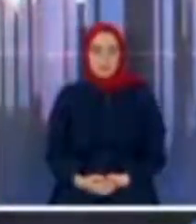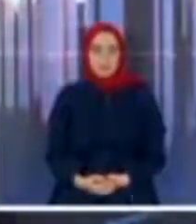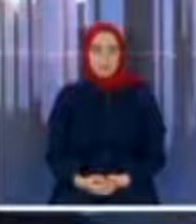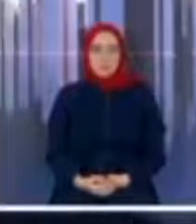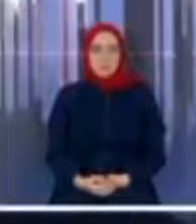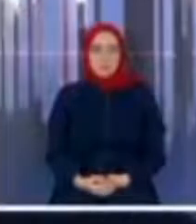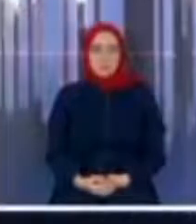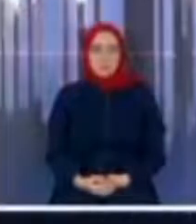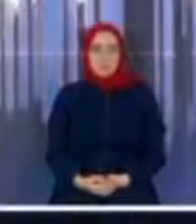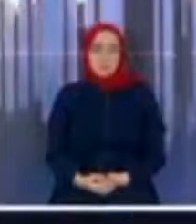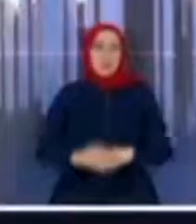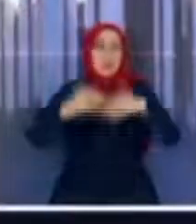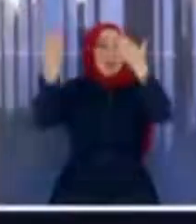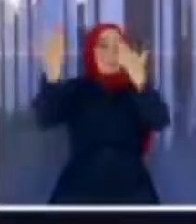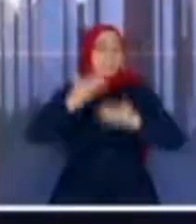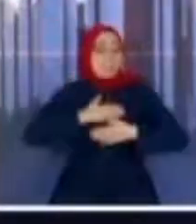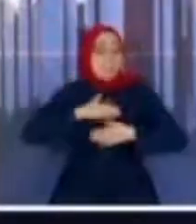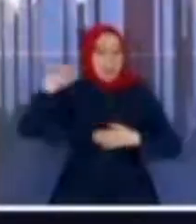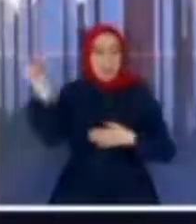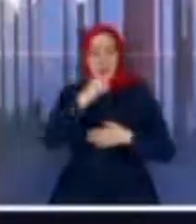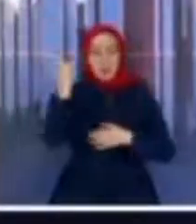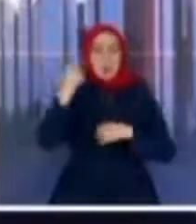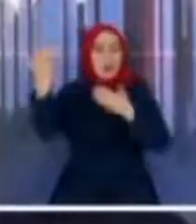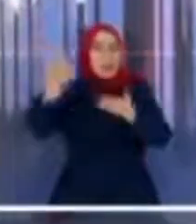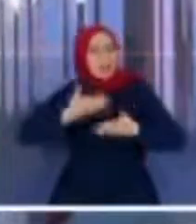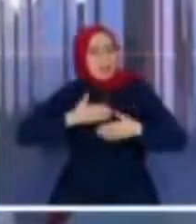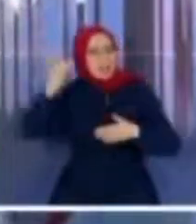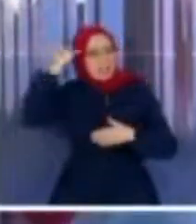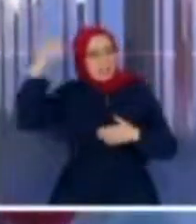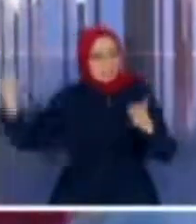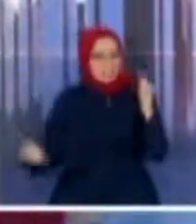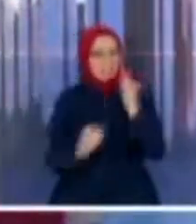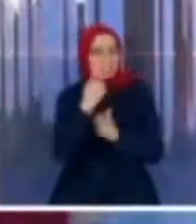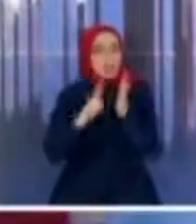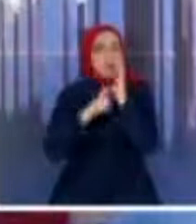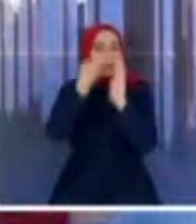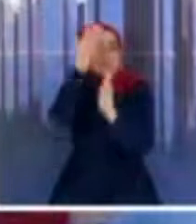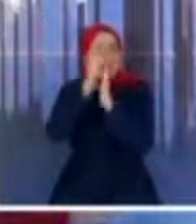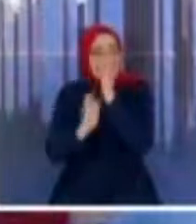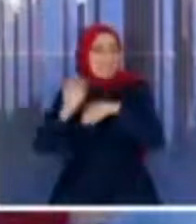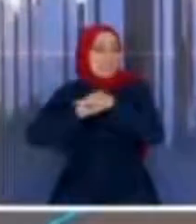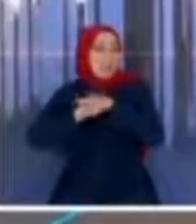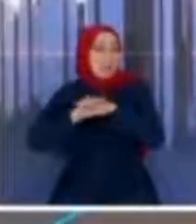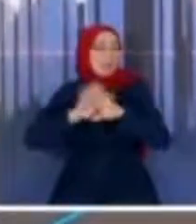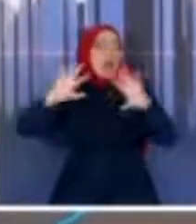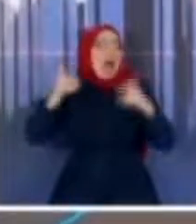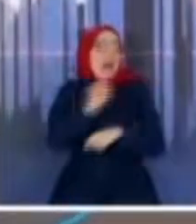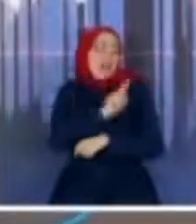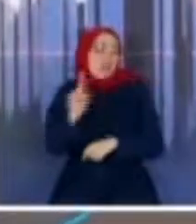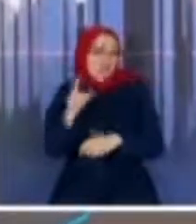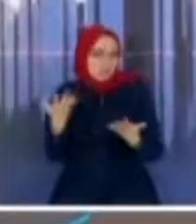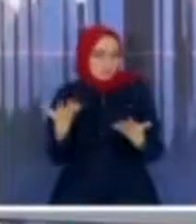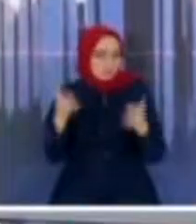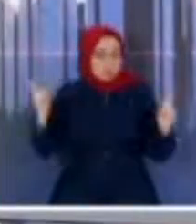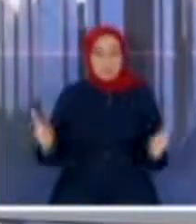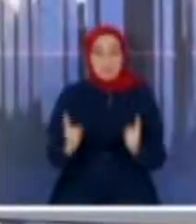مساء الخير، مرحبا، أهلا وسهلا بكم الليلة في أول سهرة مباشرة من برنامج علاش لا. مرحلة النصف النهائي كانت